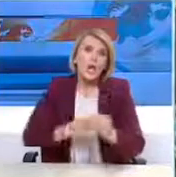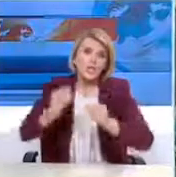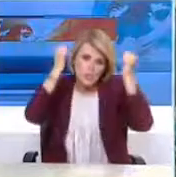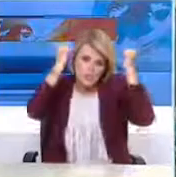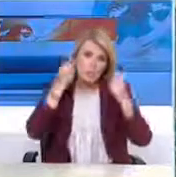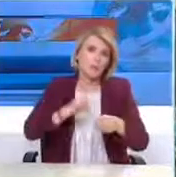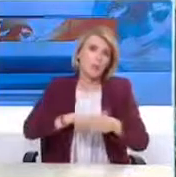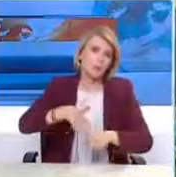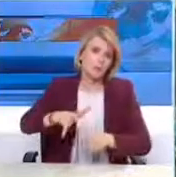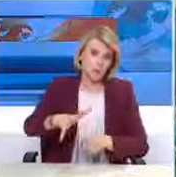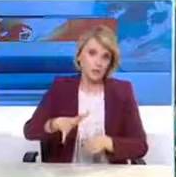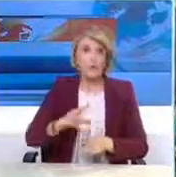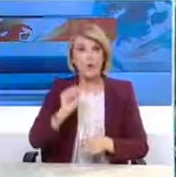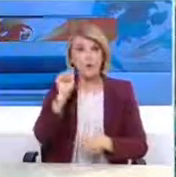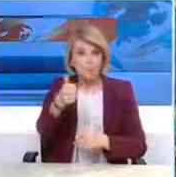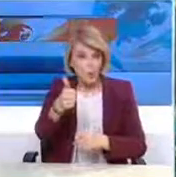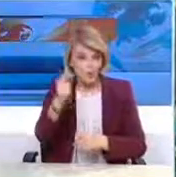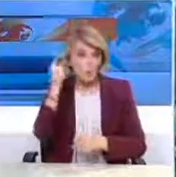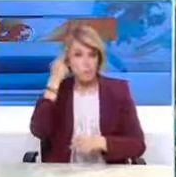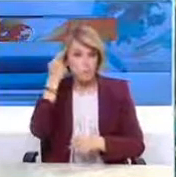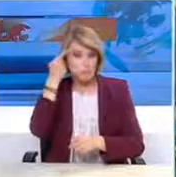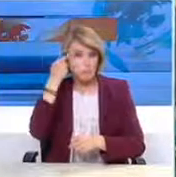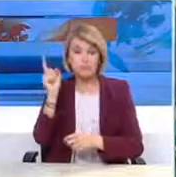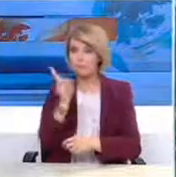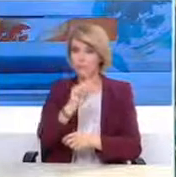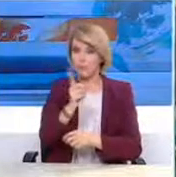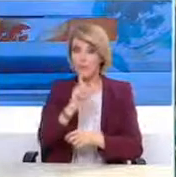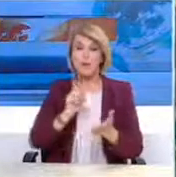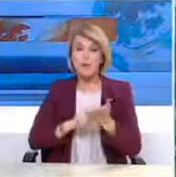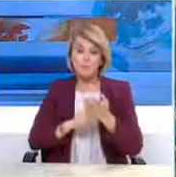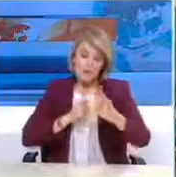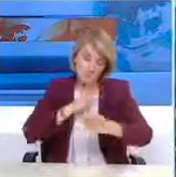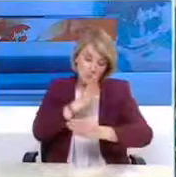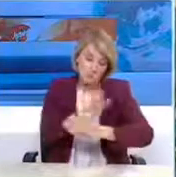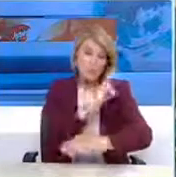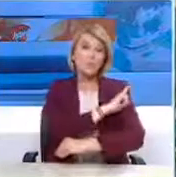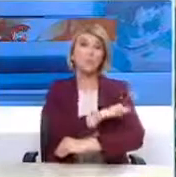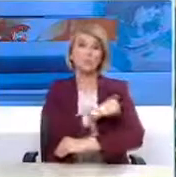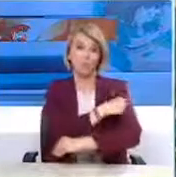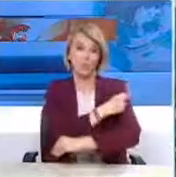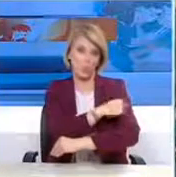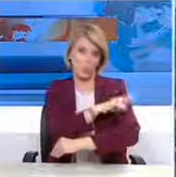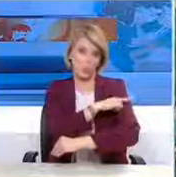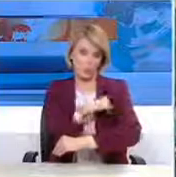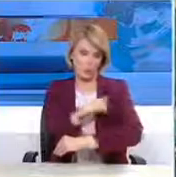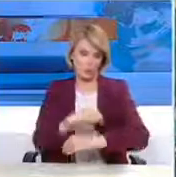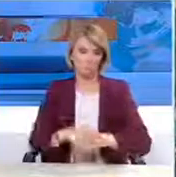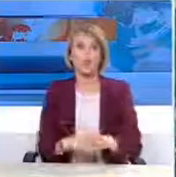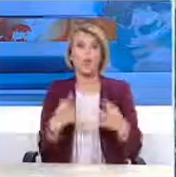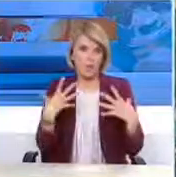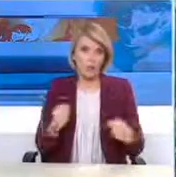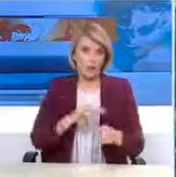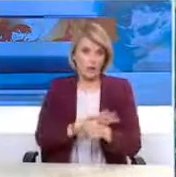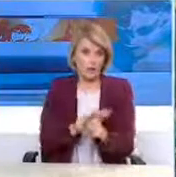Και να μην πληρώνουν βέβαια τα κριτήρια για τη λήψη κατάλληλης θεραπείας όταν προσέλθουν στο νοσοκομείο σε δεύτερο χρόνο. Το ότι υπάρχει κορονοϊός